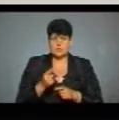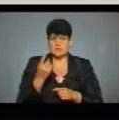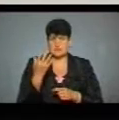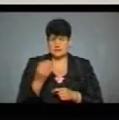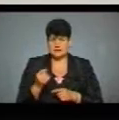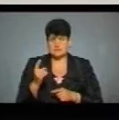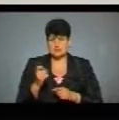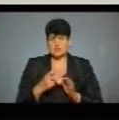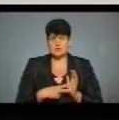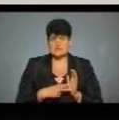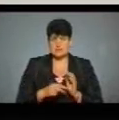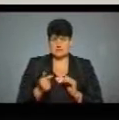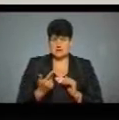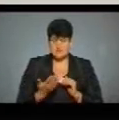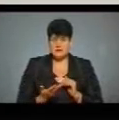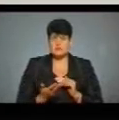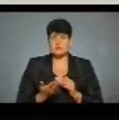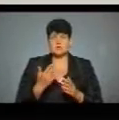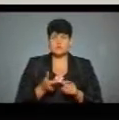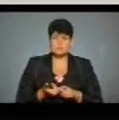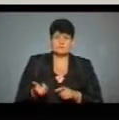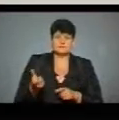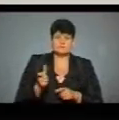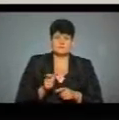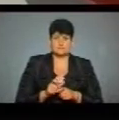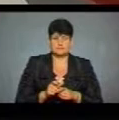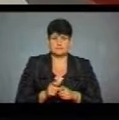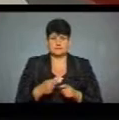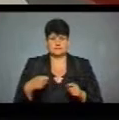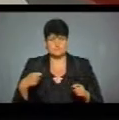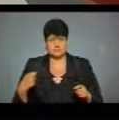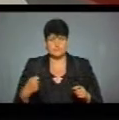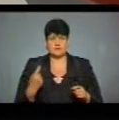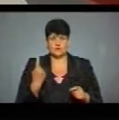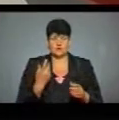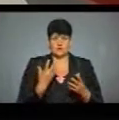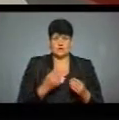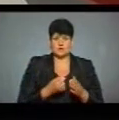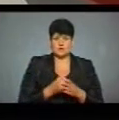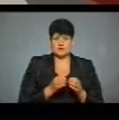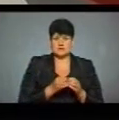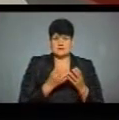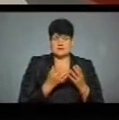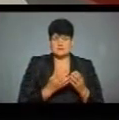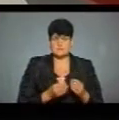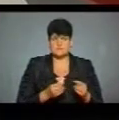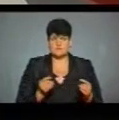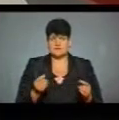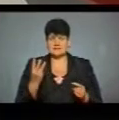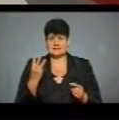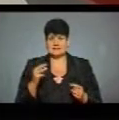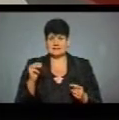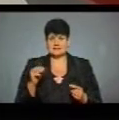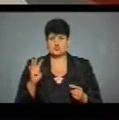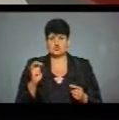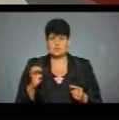це 170 гривень. Якщо перевищено від одного дня до 10, штраф складає